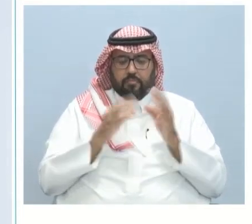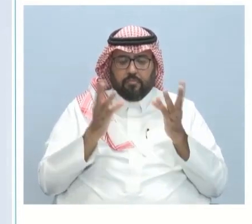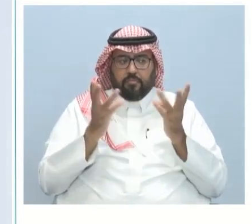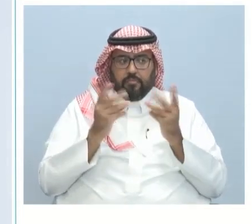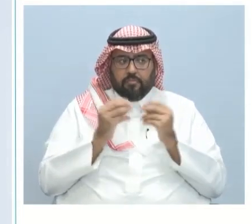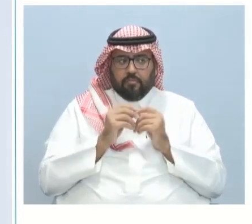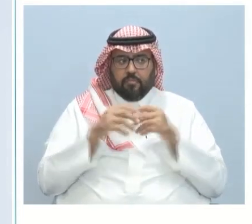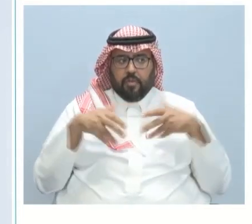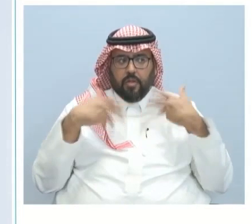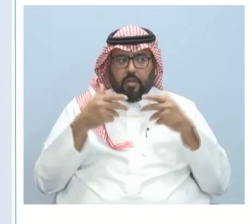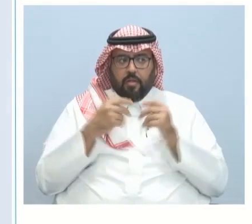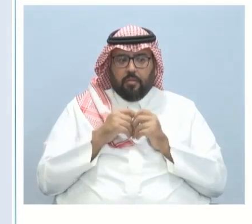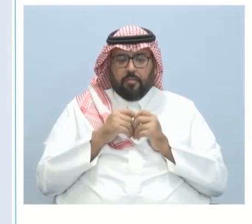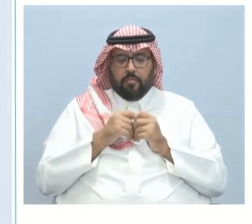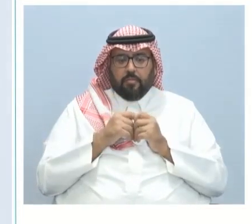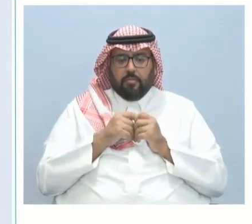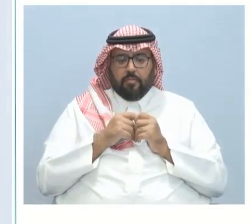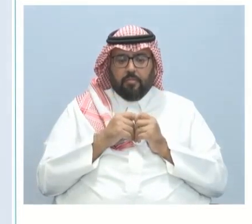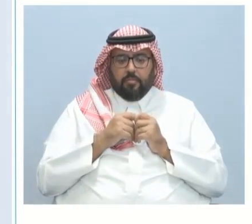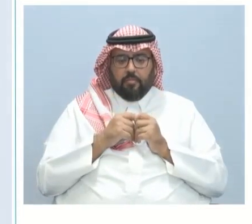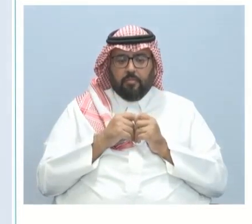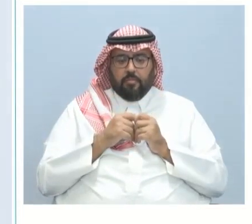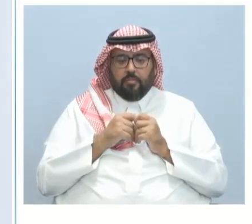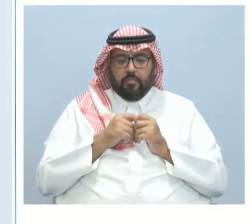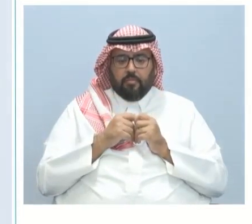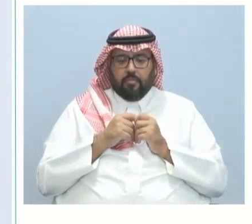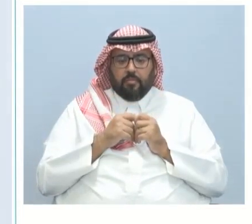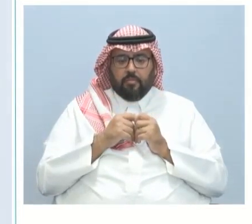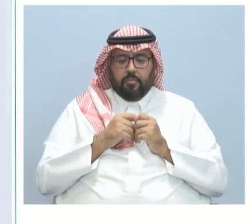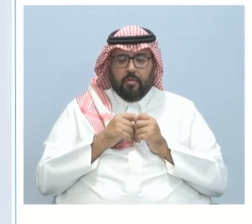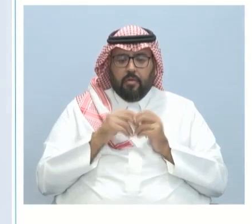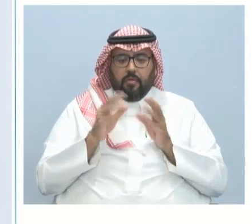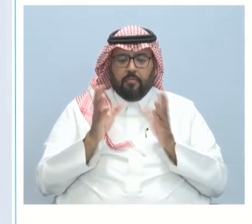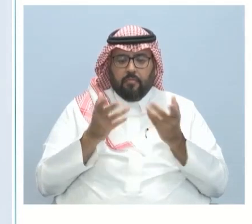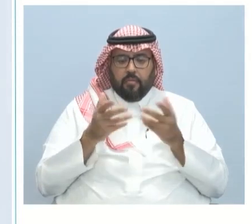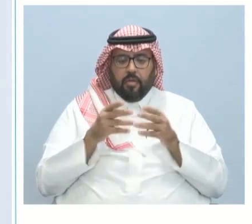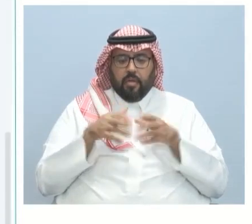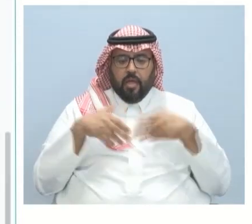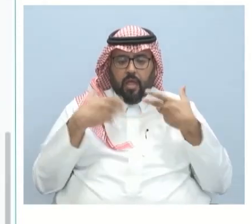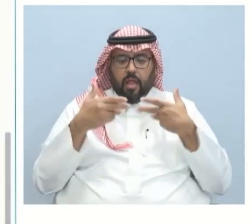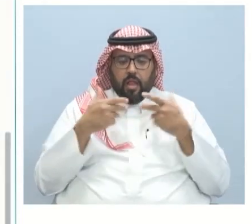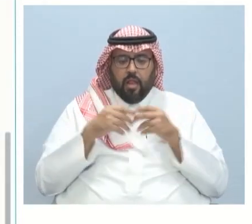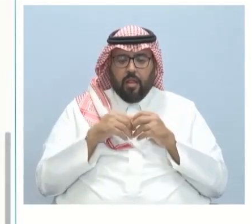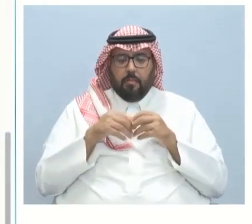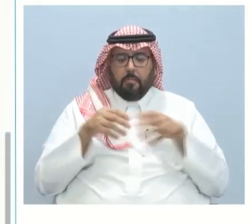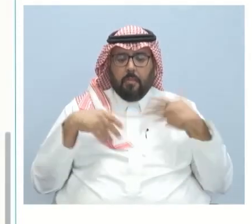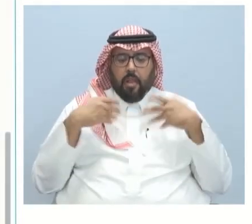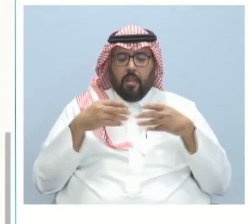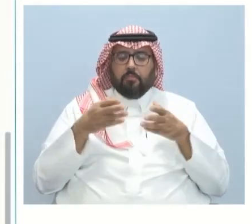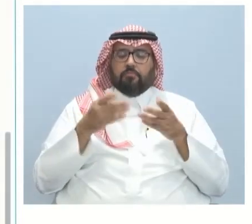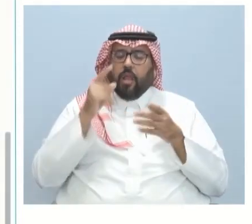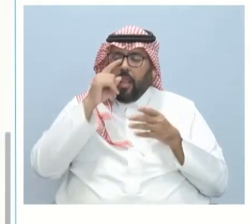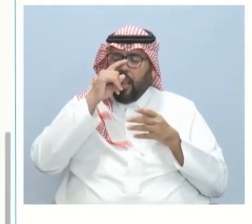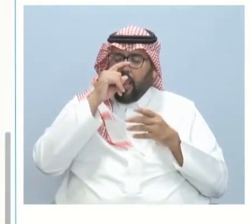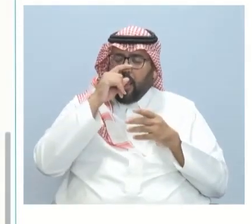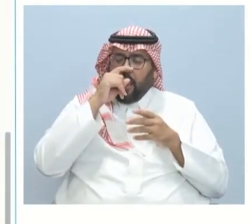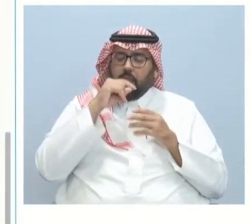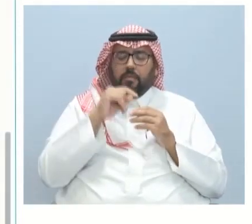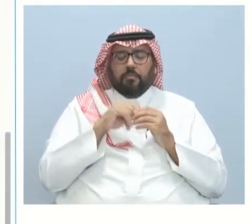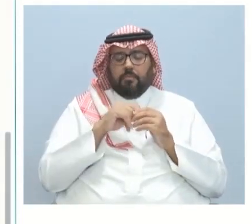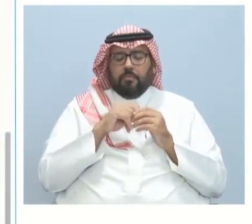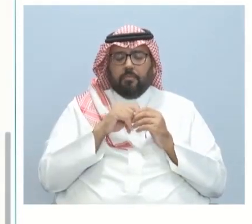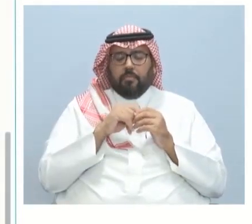من الملاعب المتوفره مع وجود ملاعب تحتاج الى